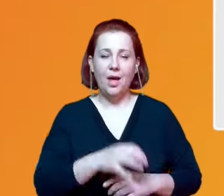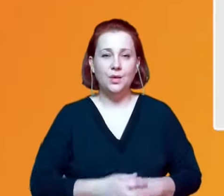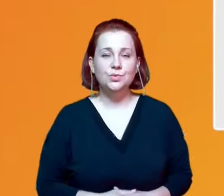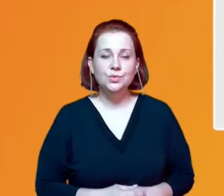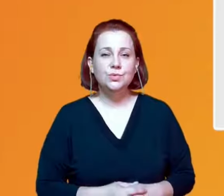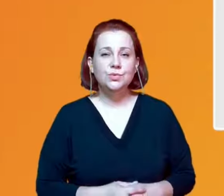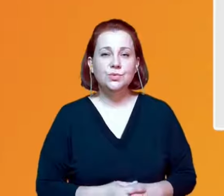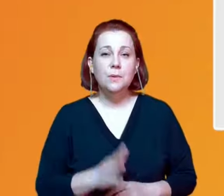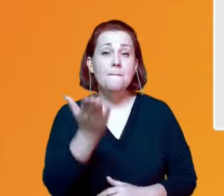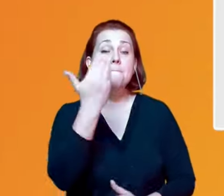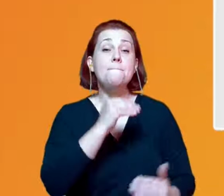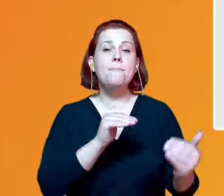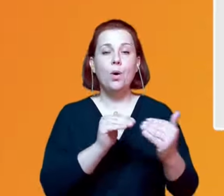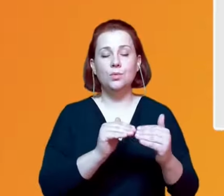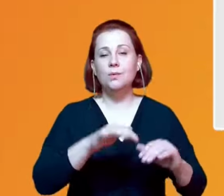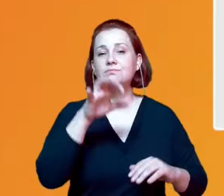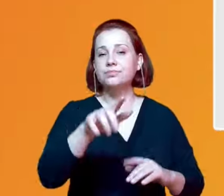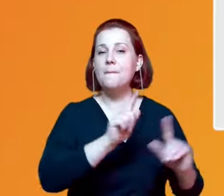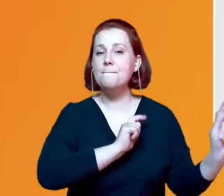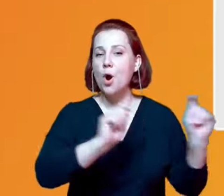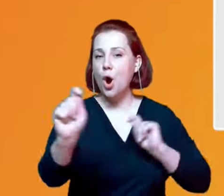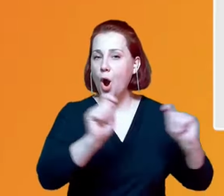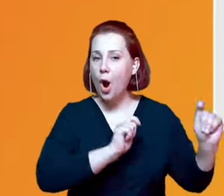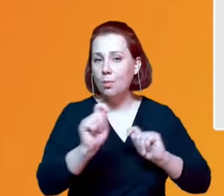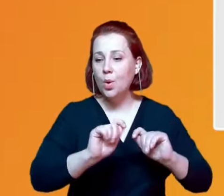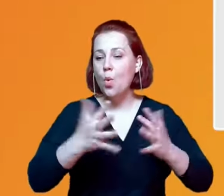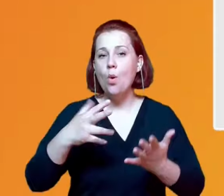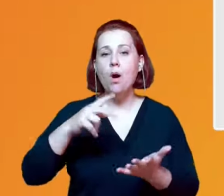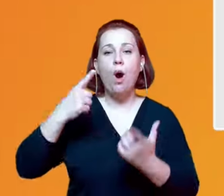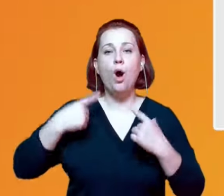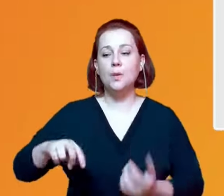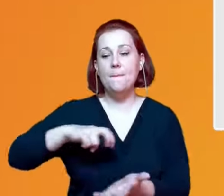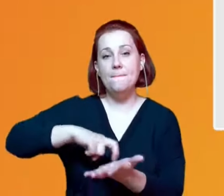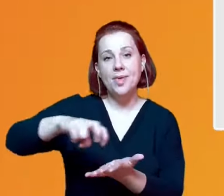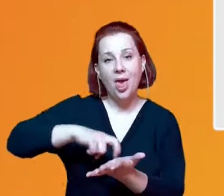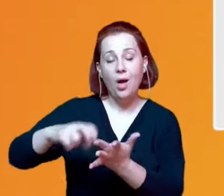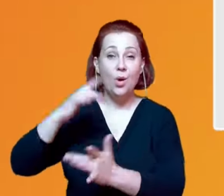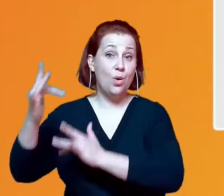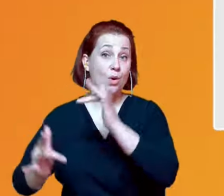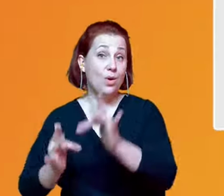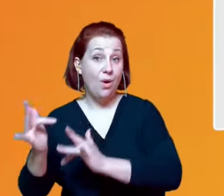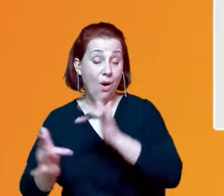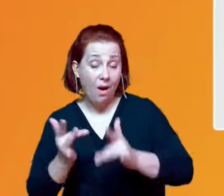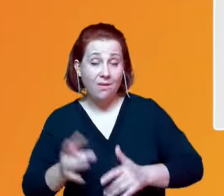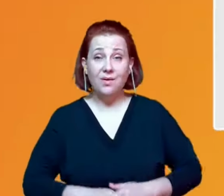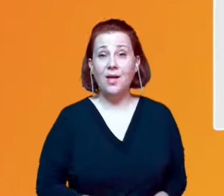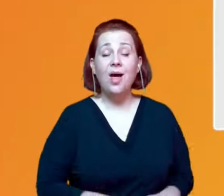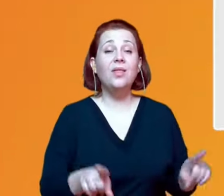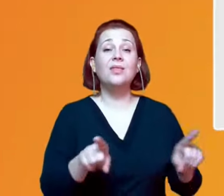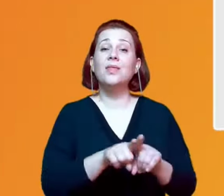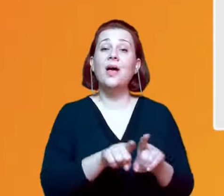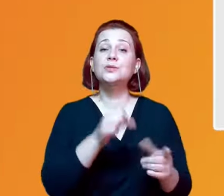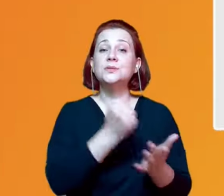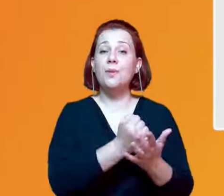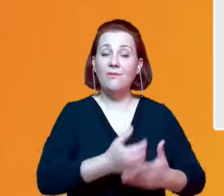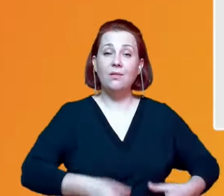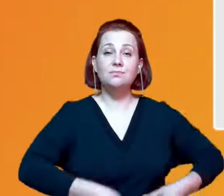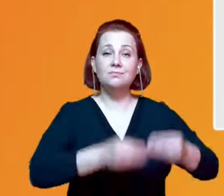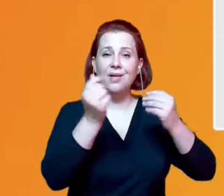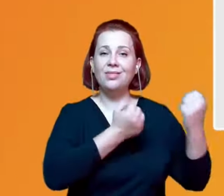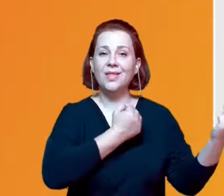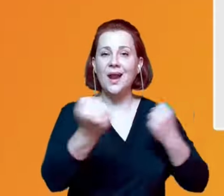do mobilności, mobilności pieszych, mobilności rowerzystów, ale również kwestii rozwoju transportu publicznego,